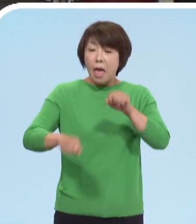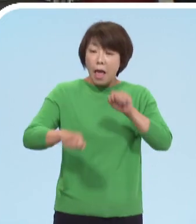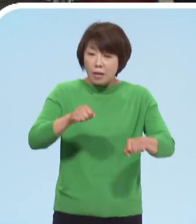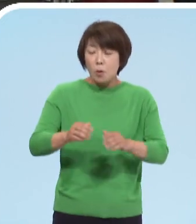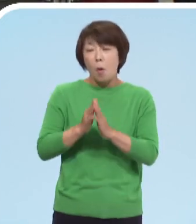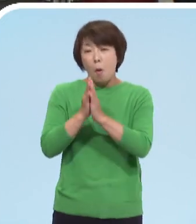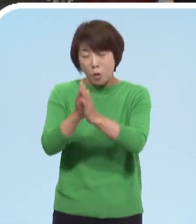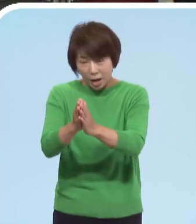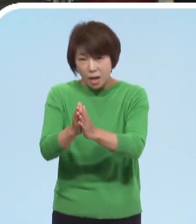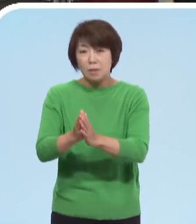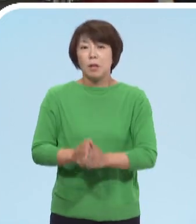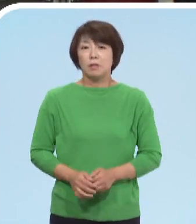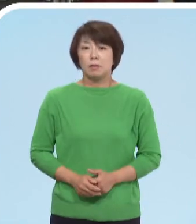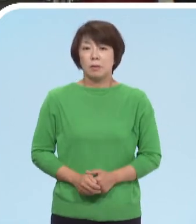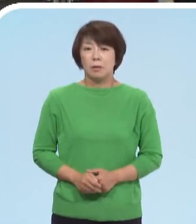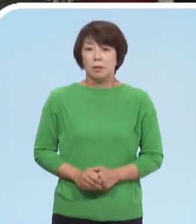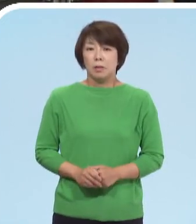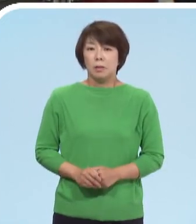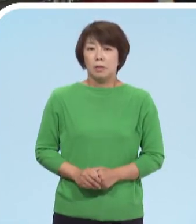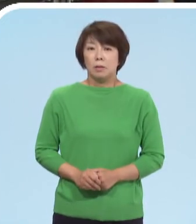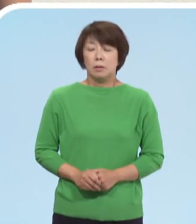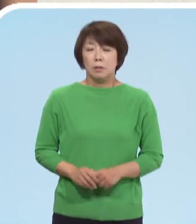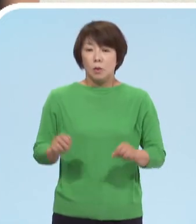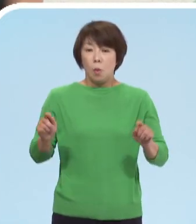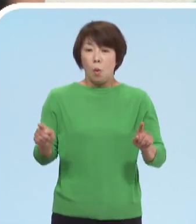奏していただきたいと思います。